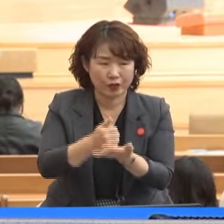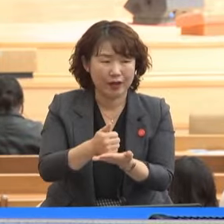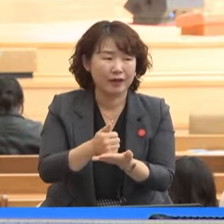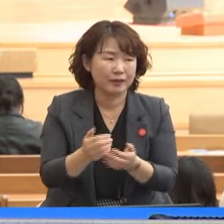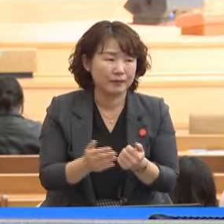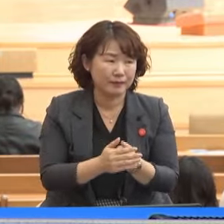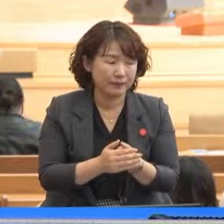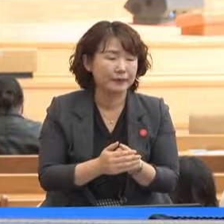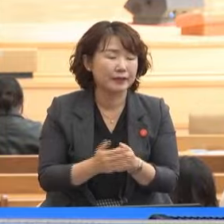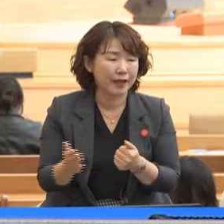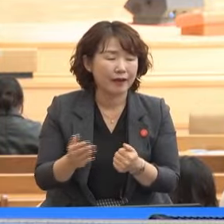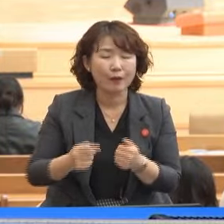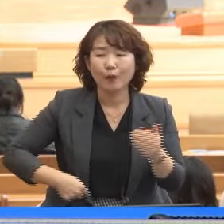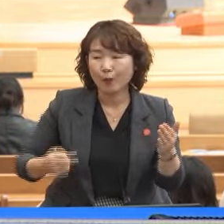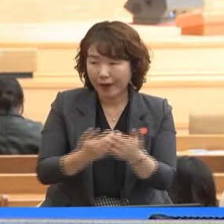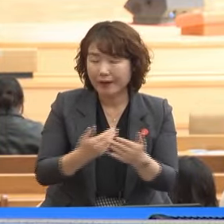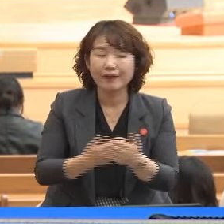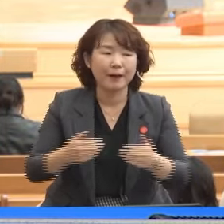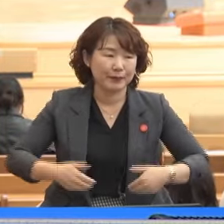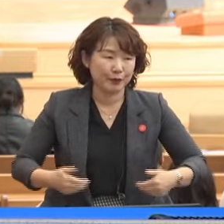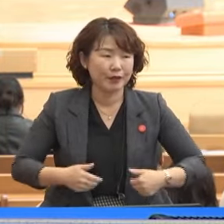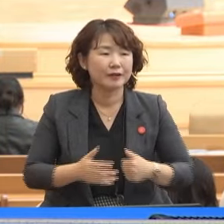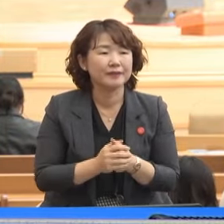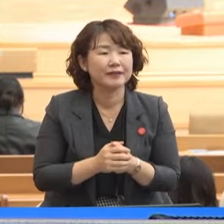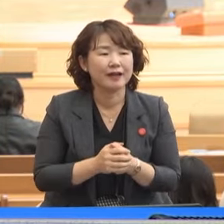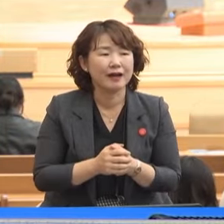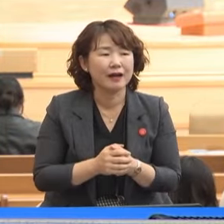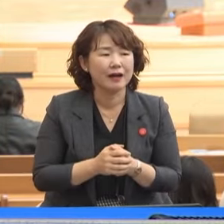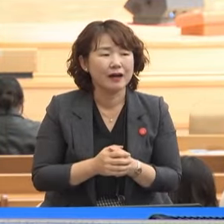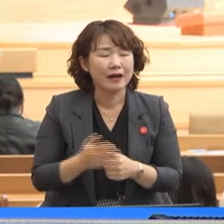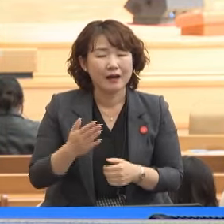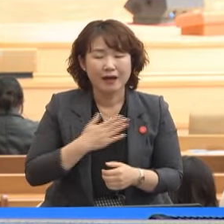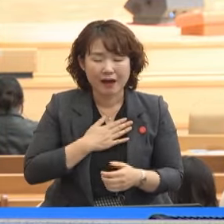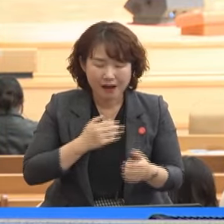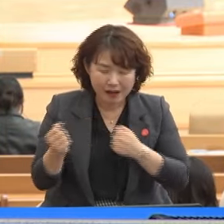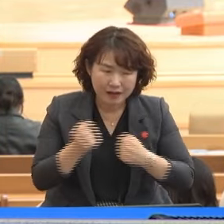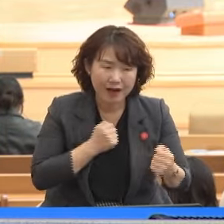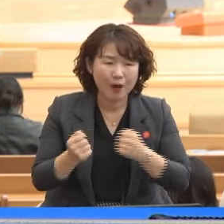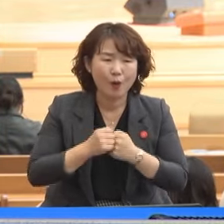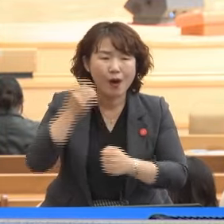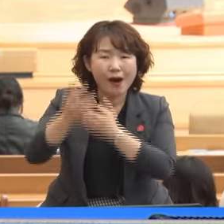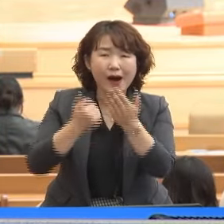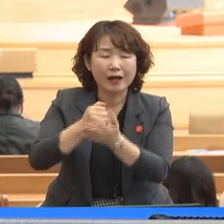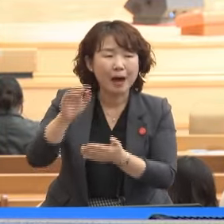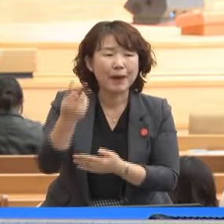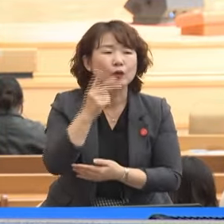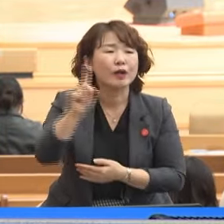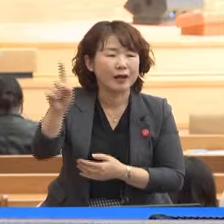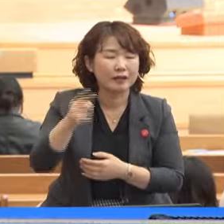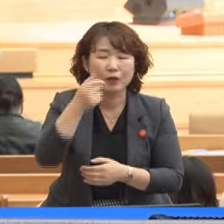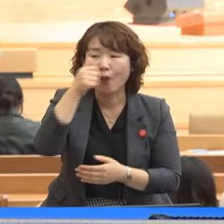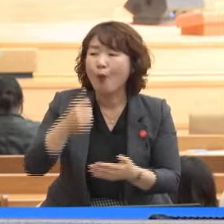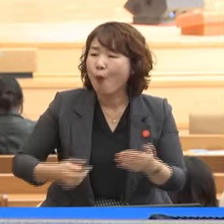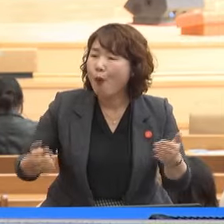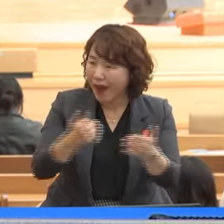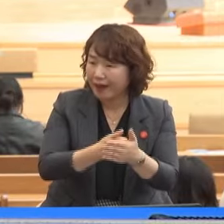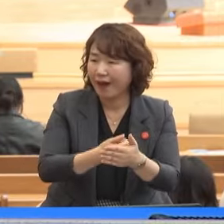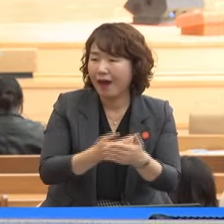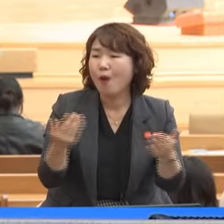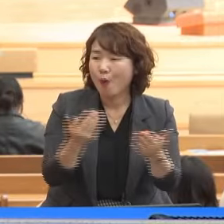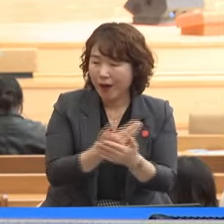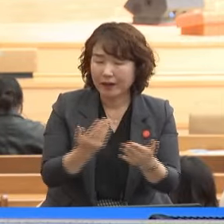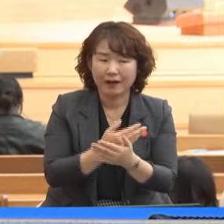회개해야 되는 줄 믿습니다. 아멘. 가슴을 찢고 하나님께로 돌아가는 회개가 반드시 필요한